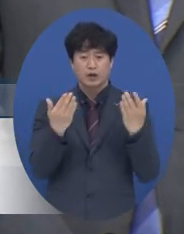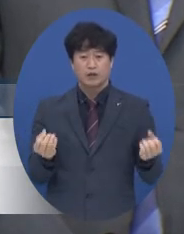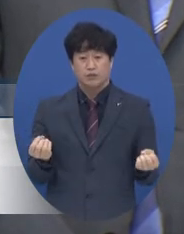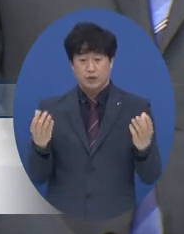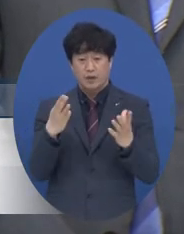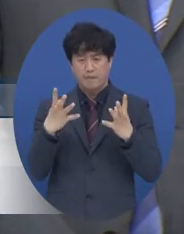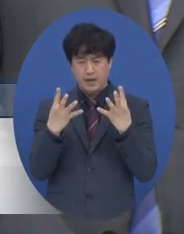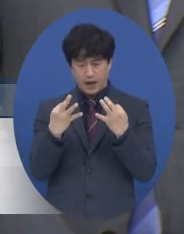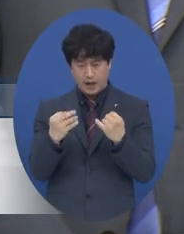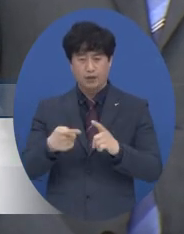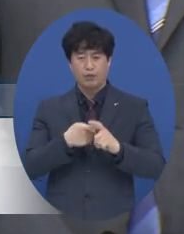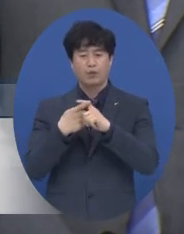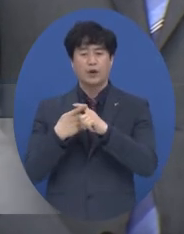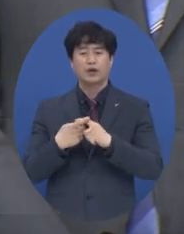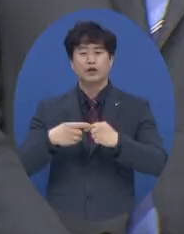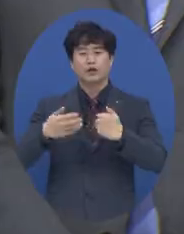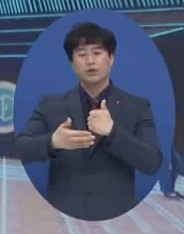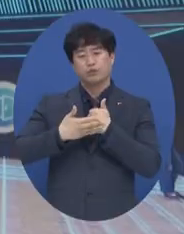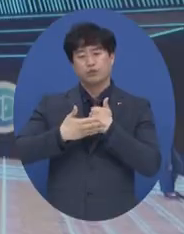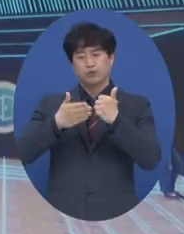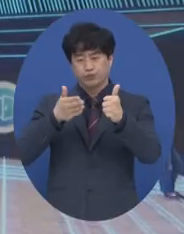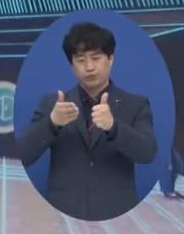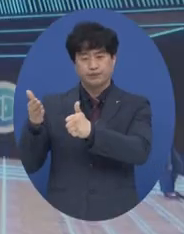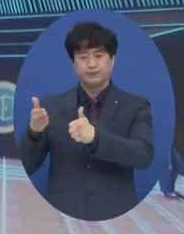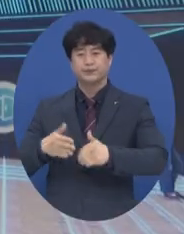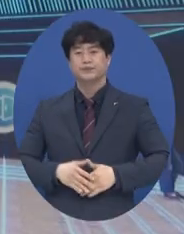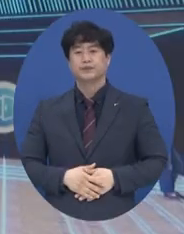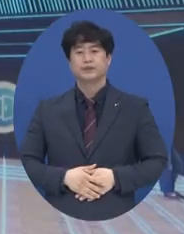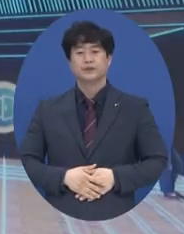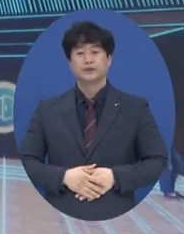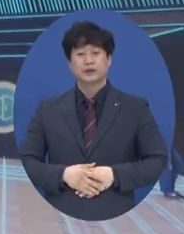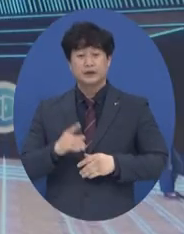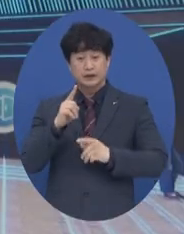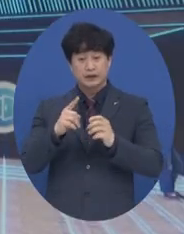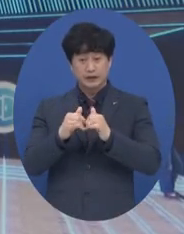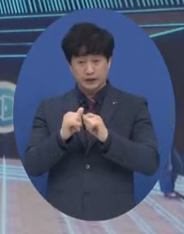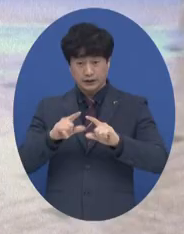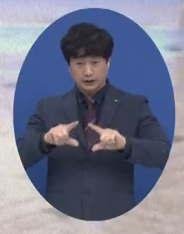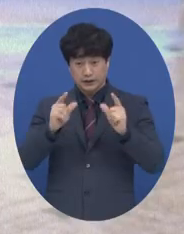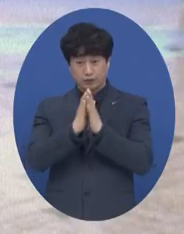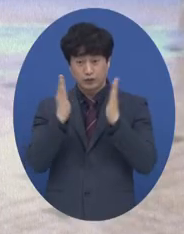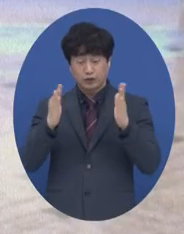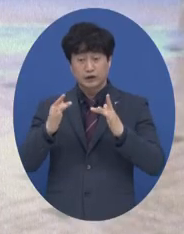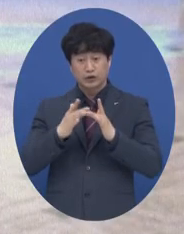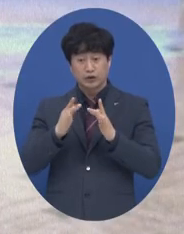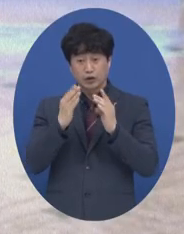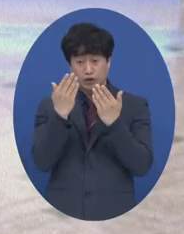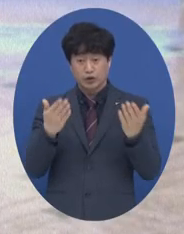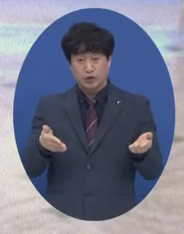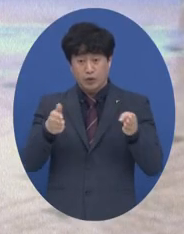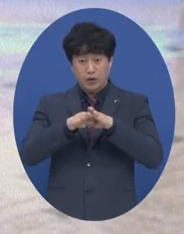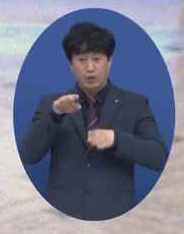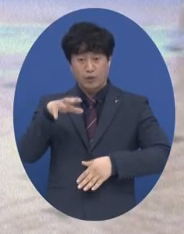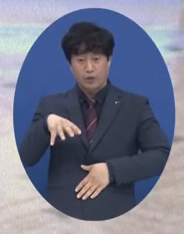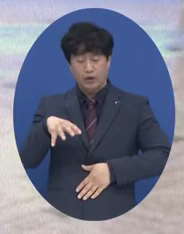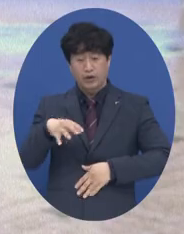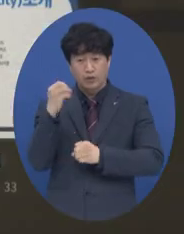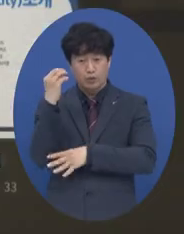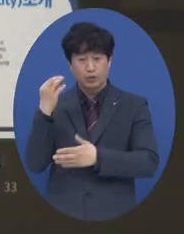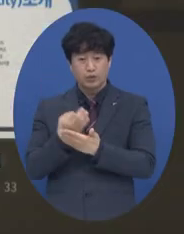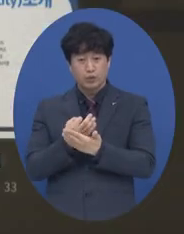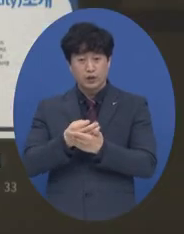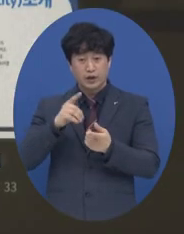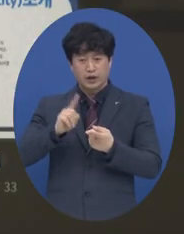많은 관심과 성원을 부탁드립니다 지난 1일 물 1년 온라인 첫 시간에 선 기본소득을 주제로 한 다양한 전시와 함께